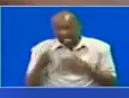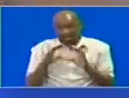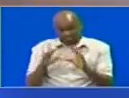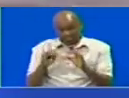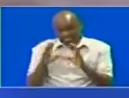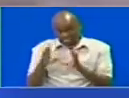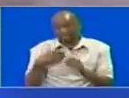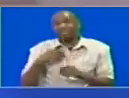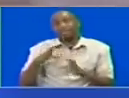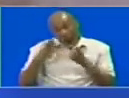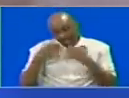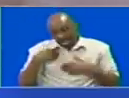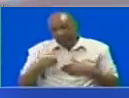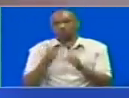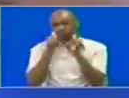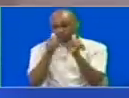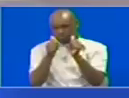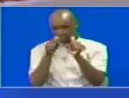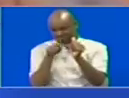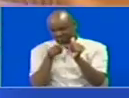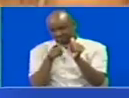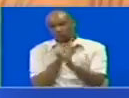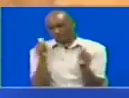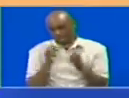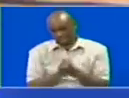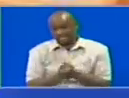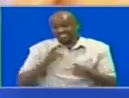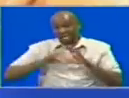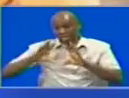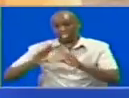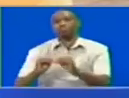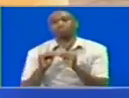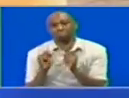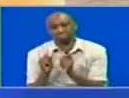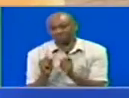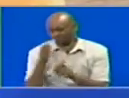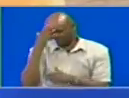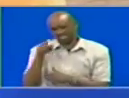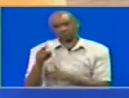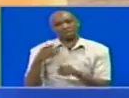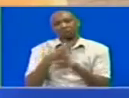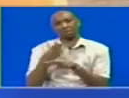ndani. Ukiona iko na pressure namna hii, unajua hiyo iko sawa. Ukiona ina pressure, hiyo unajua